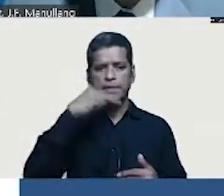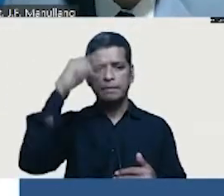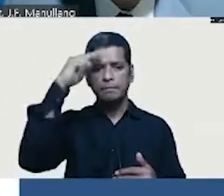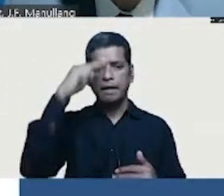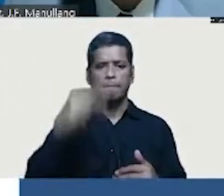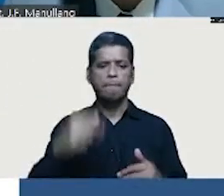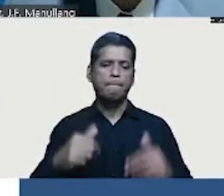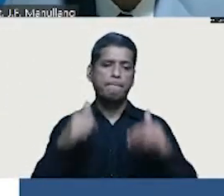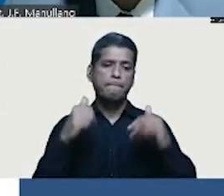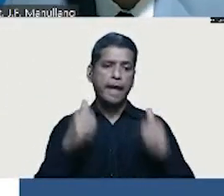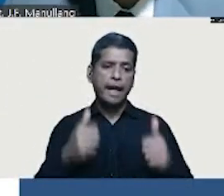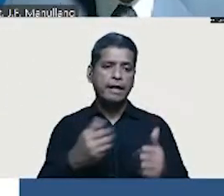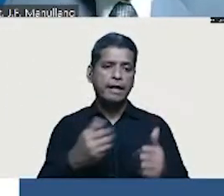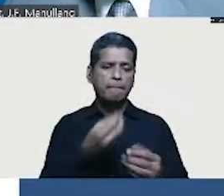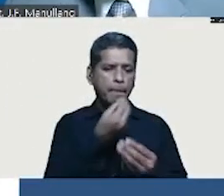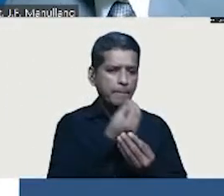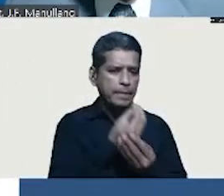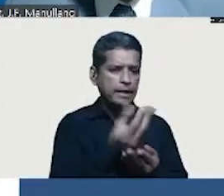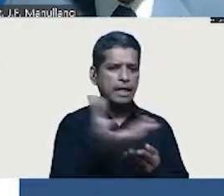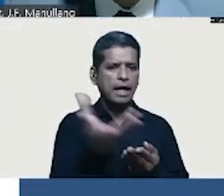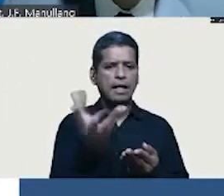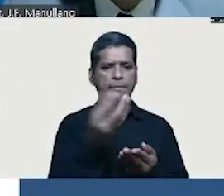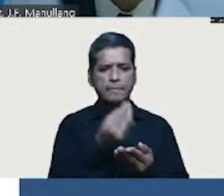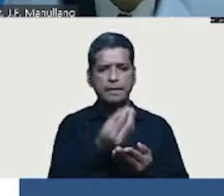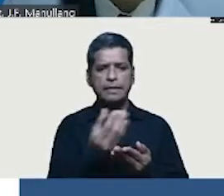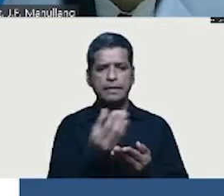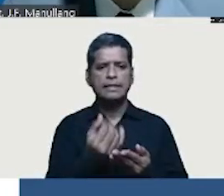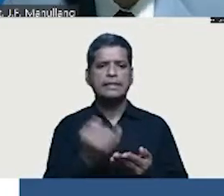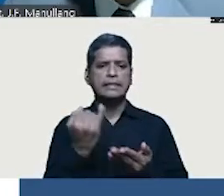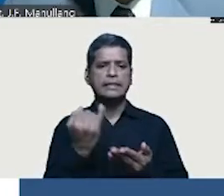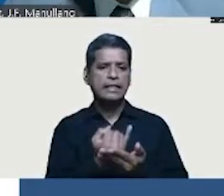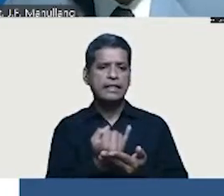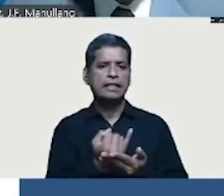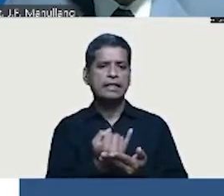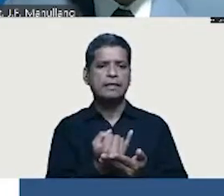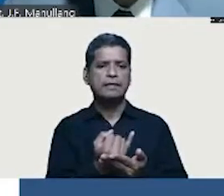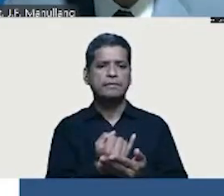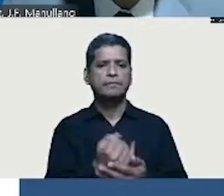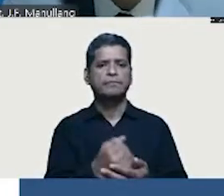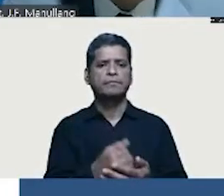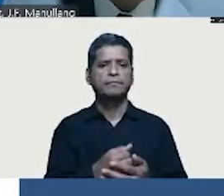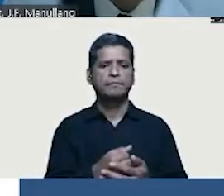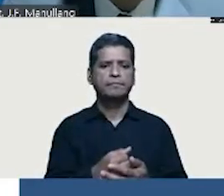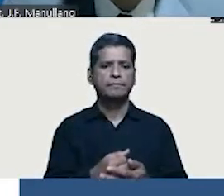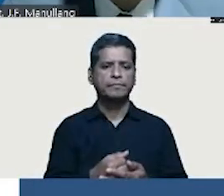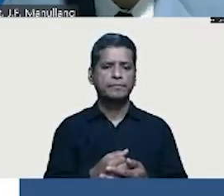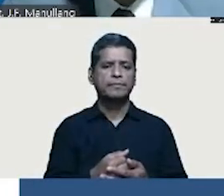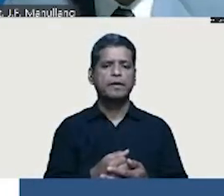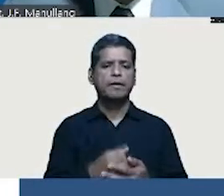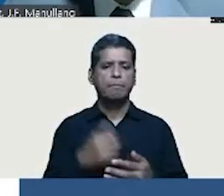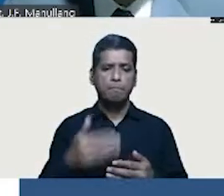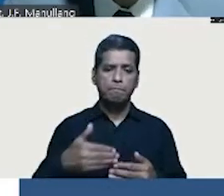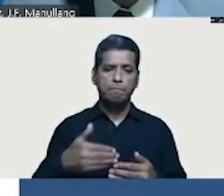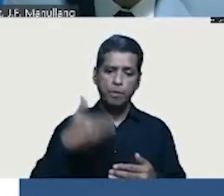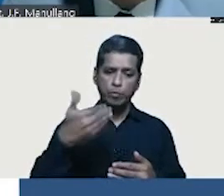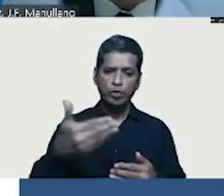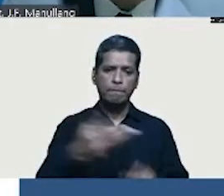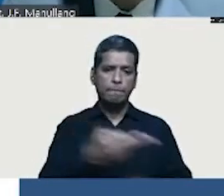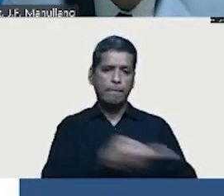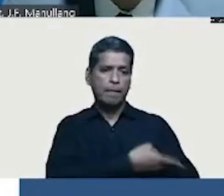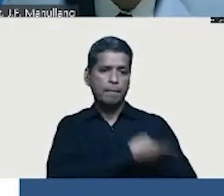rasul-rasul maupun nabi-nabi baik berita pemberita Injil maupun